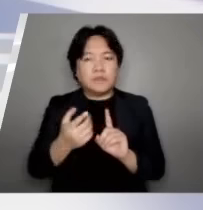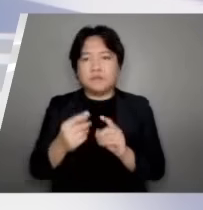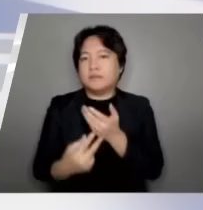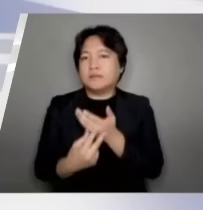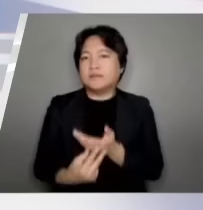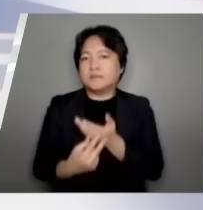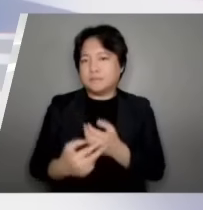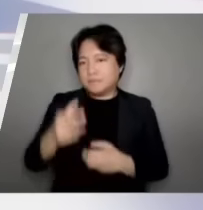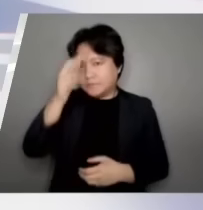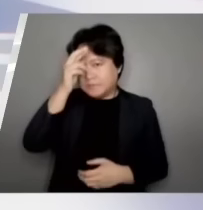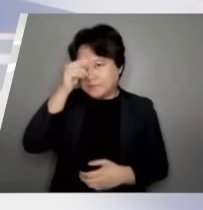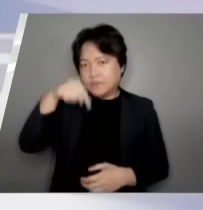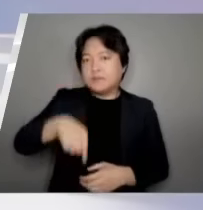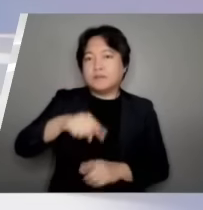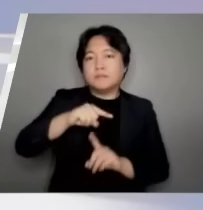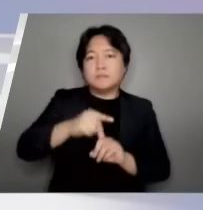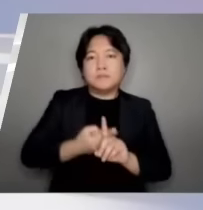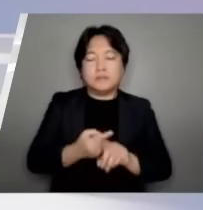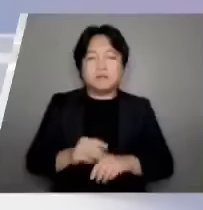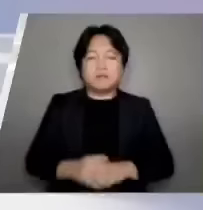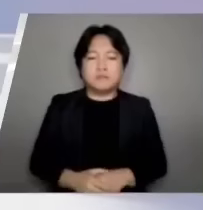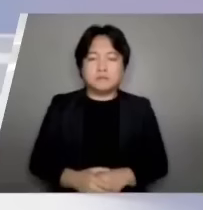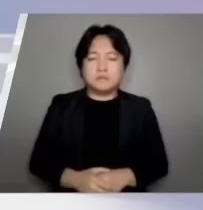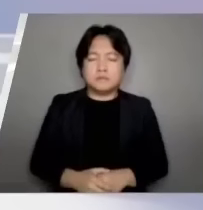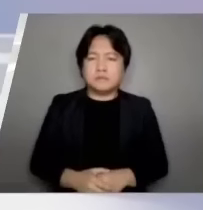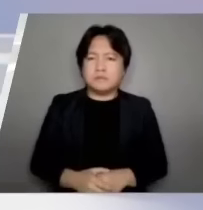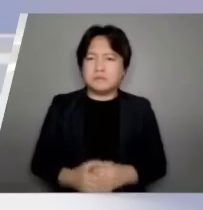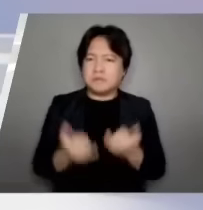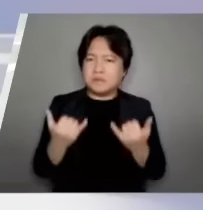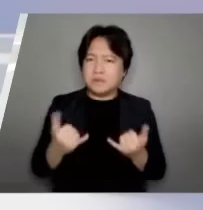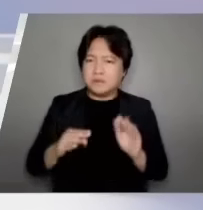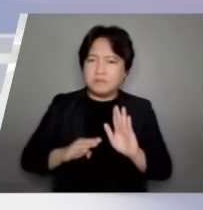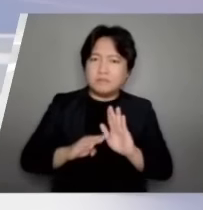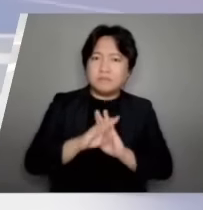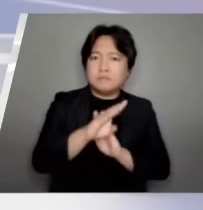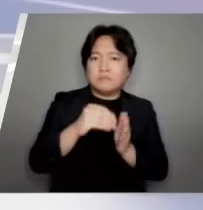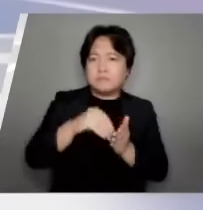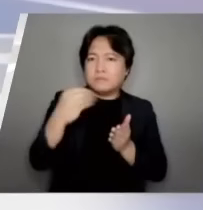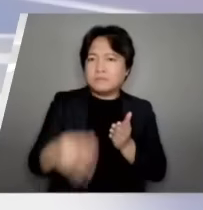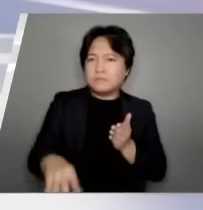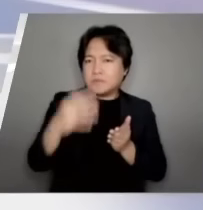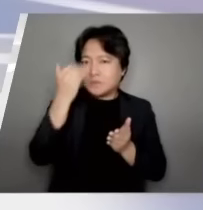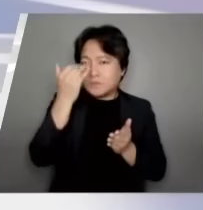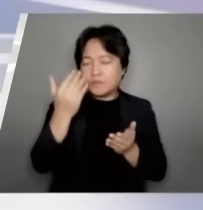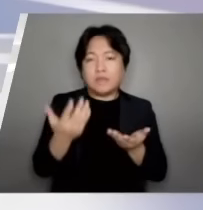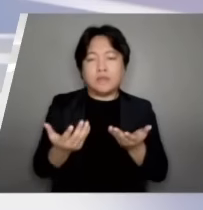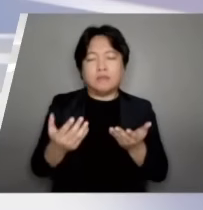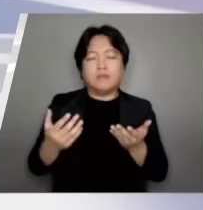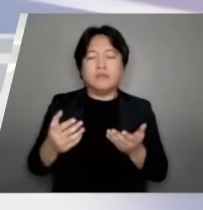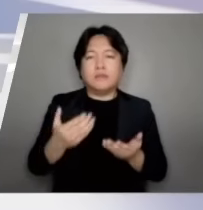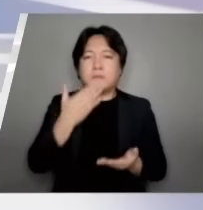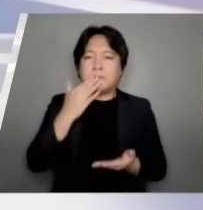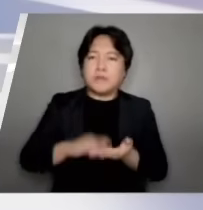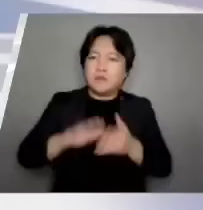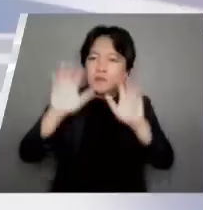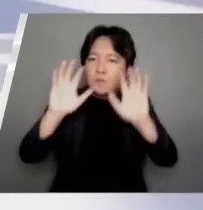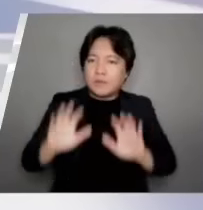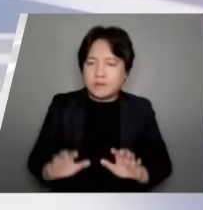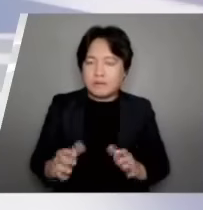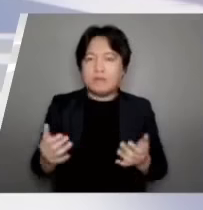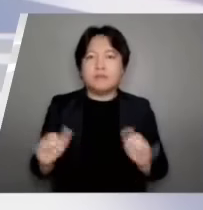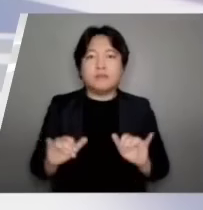buwan. Ayon sa UBRA, ang mataas na presyo ngayon, posibleng dulot ng panahon at epekto rin ng oversupply ng mga manok noong